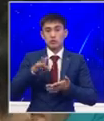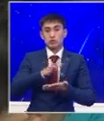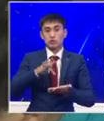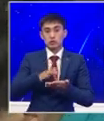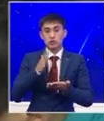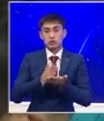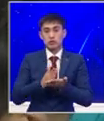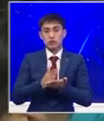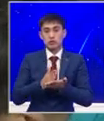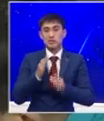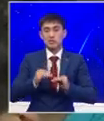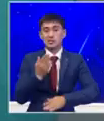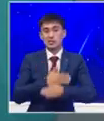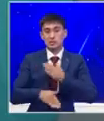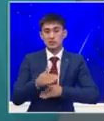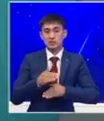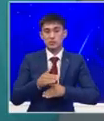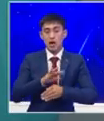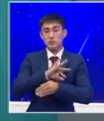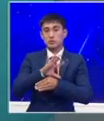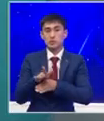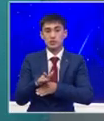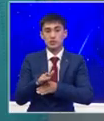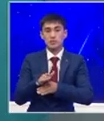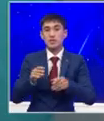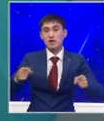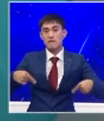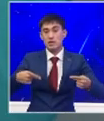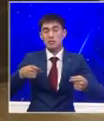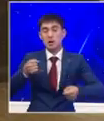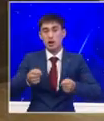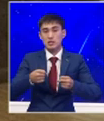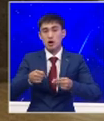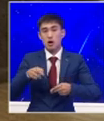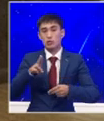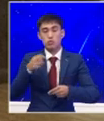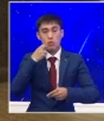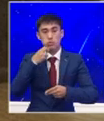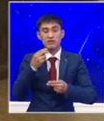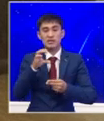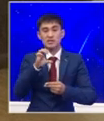учреждения дети с ограниченными возможностями обеспечены инвалидными колясками, ортопедической обувью и